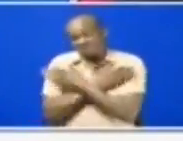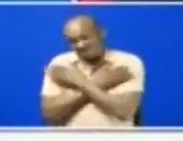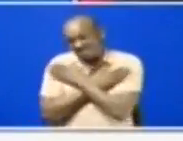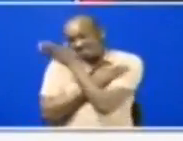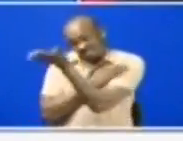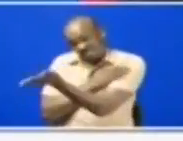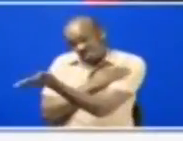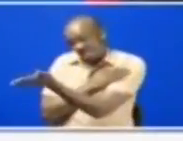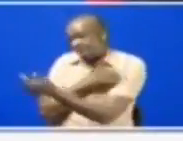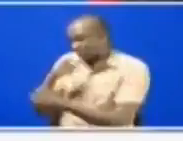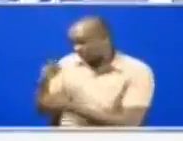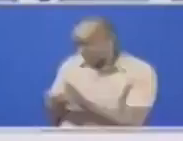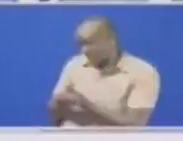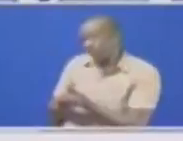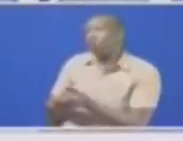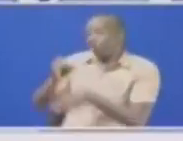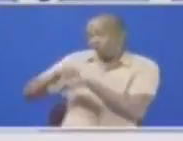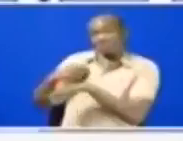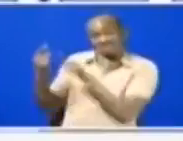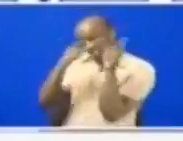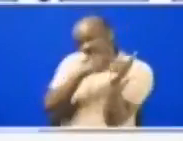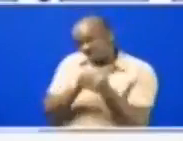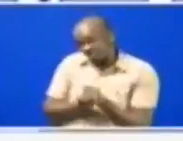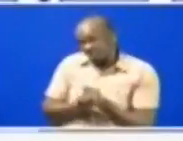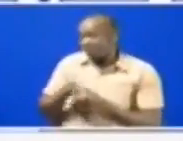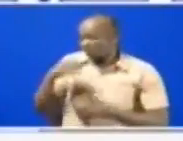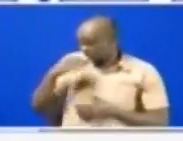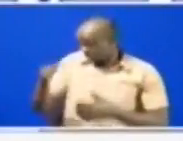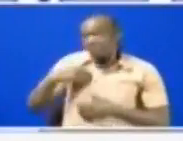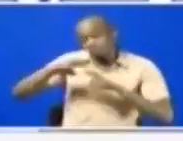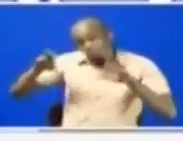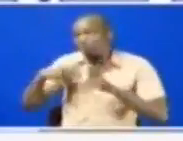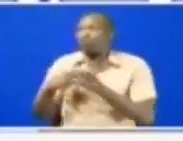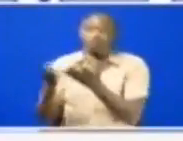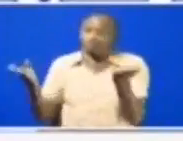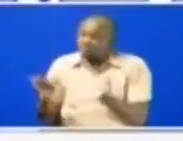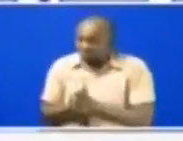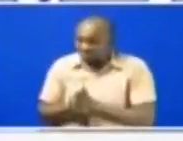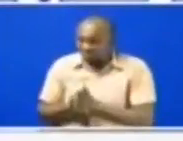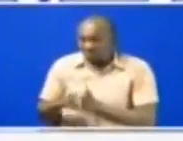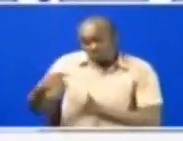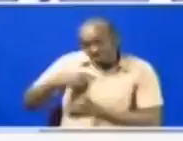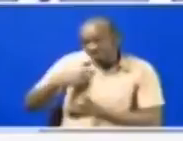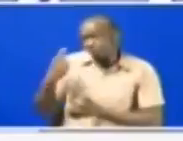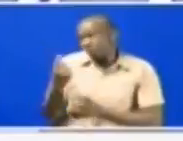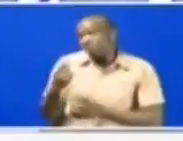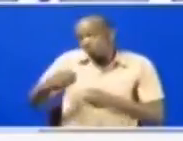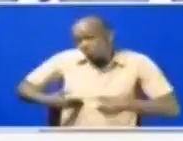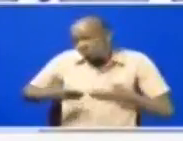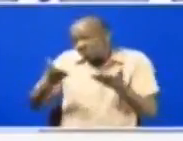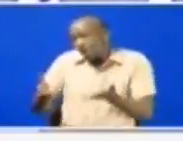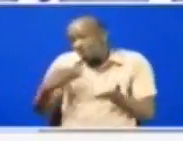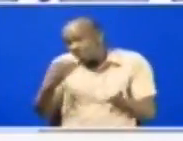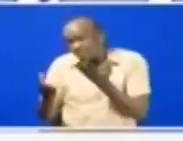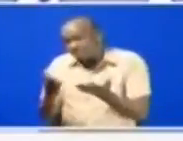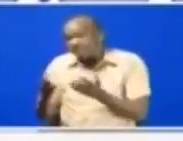mmoja aitwa Freze Ucheng ndo alikuja kwa Twitter kidogo naye unajua ilikuwa nakujitafutia pia hivyo. Ilikuwa ni kama vile sasa hizi vijana wa siku hizo wanakuja